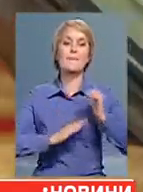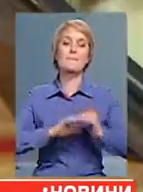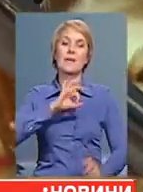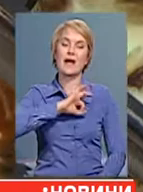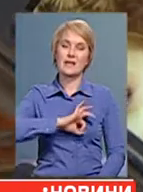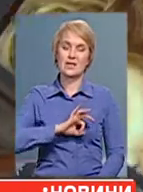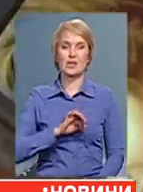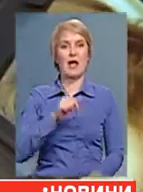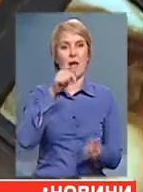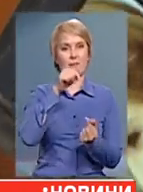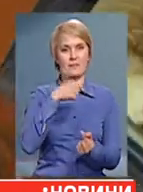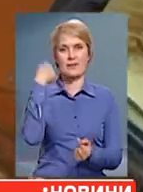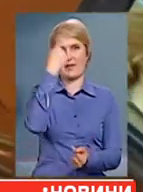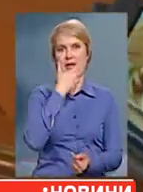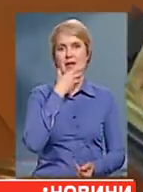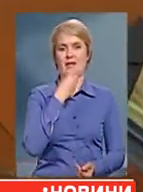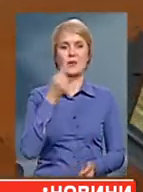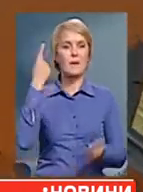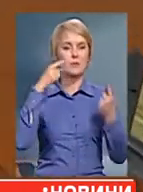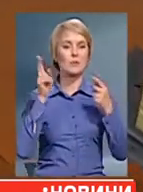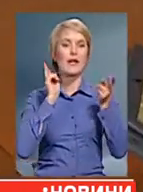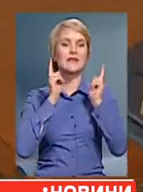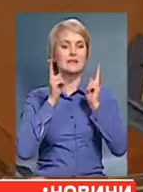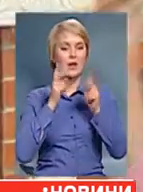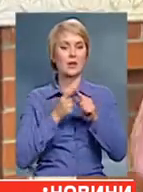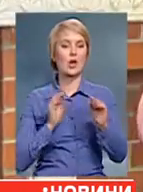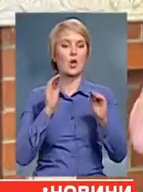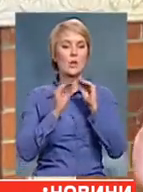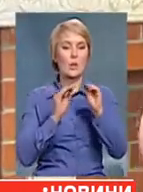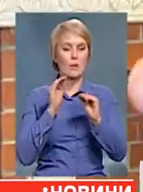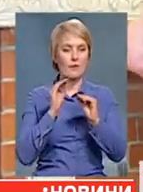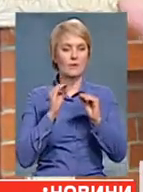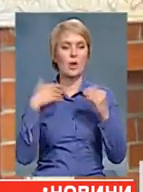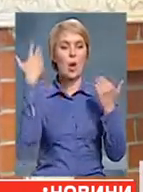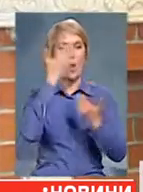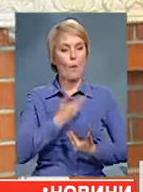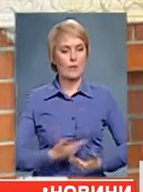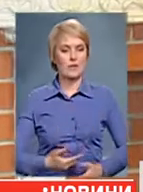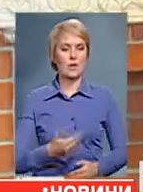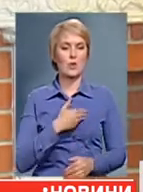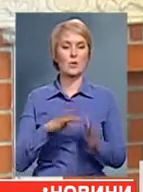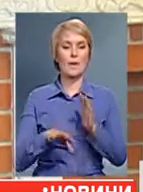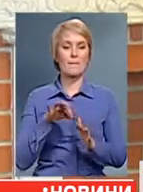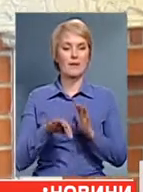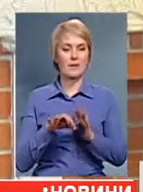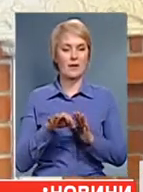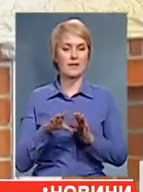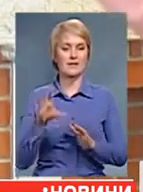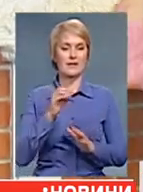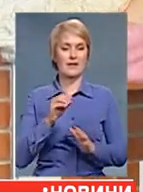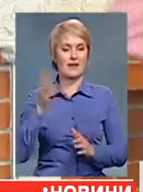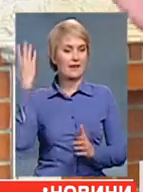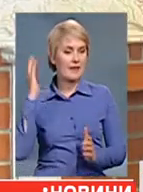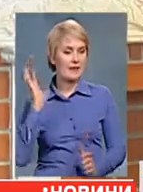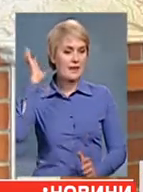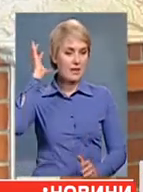і підкреслювала її красу. Продумала й зачіску, яка доповнить образ. Зачіску я хочу підібрати все назад,